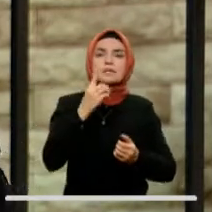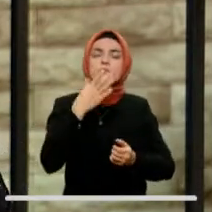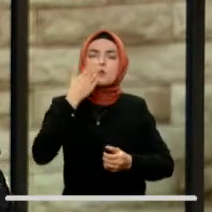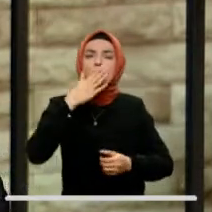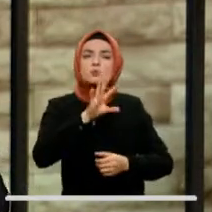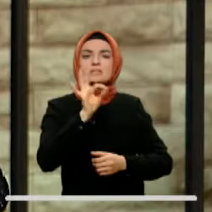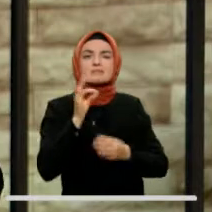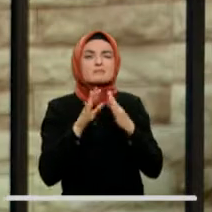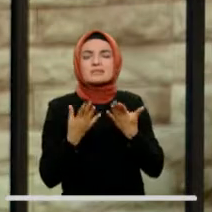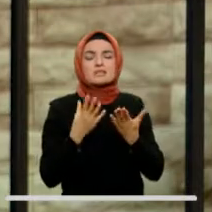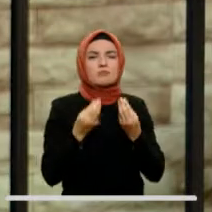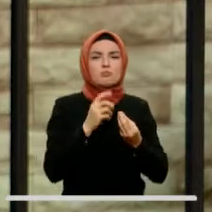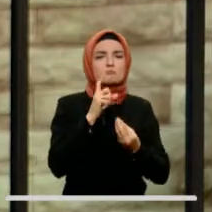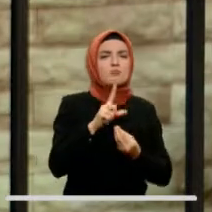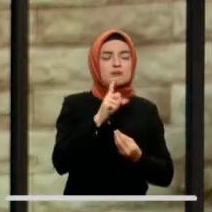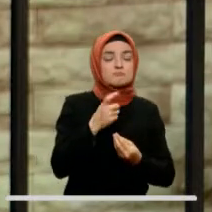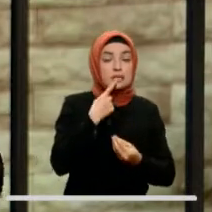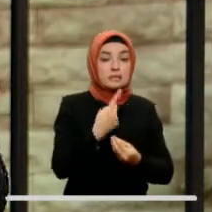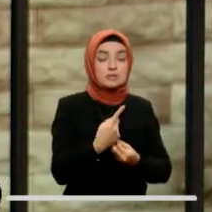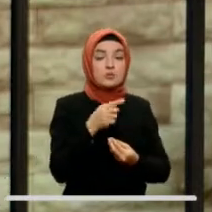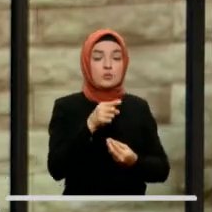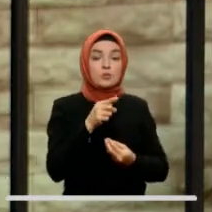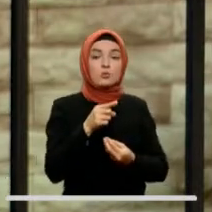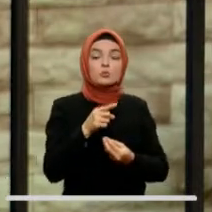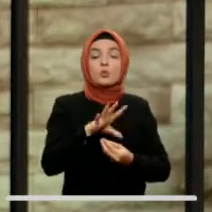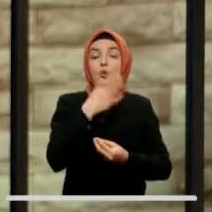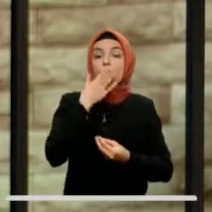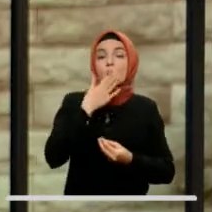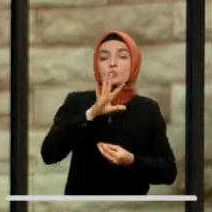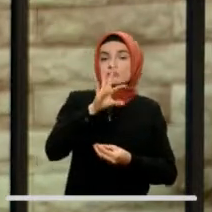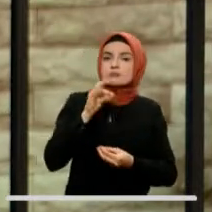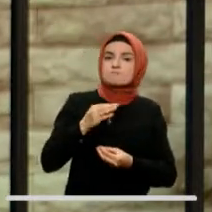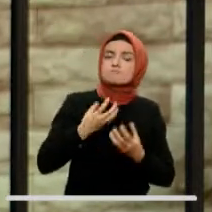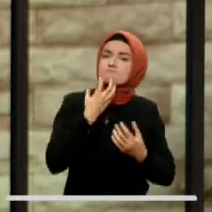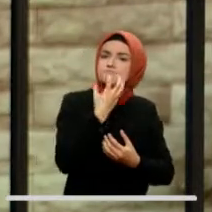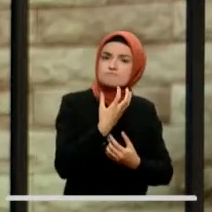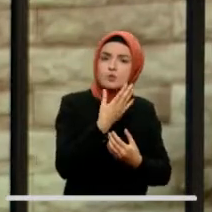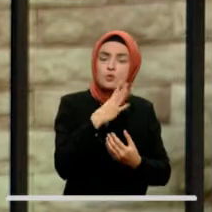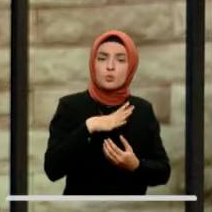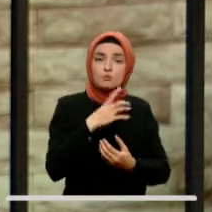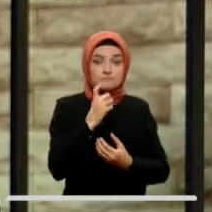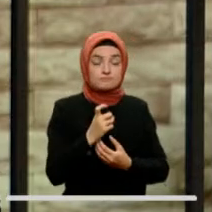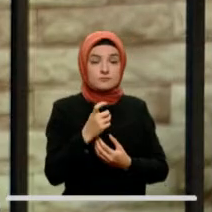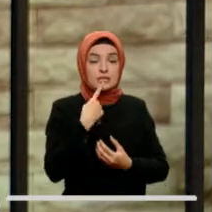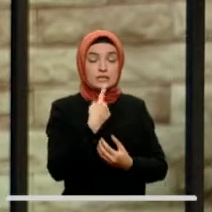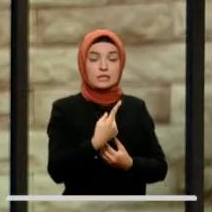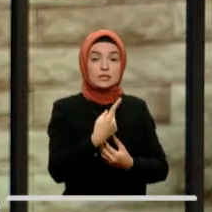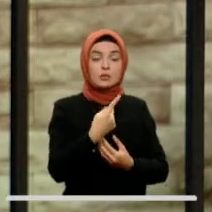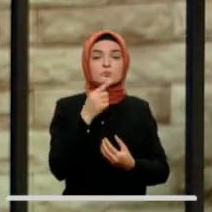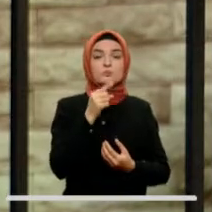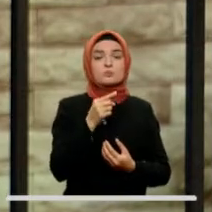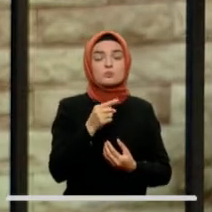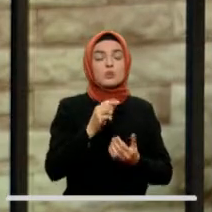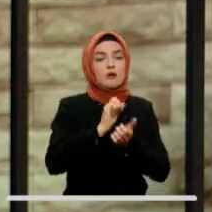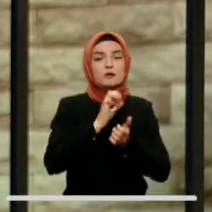nasıl olmalı ya da benim çocuğumun yapısını bir tanıyıp ona göre bir okul seçimi önerir misiniz ya da branş seçimi önerir misiniz diye çok daha mantıklı bir yapıyla